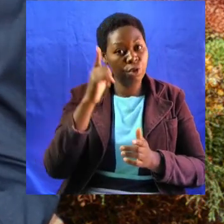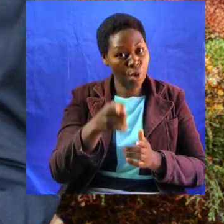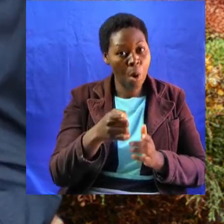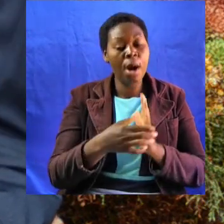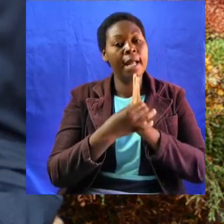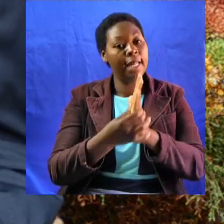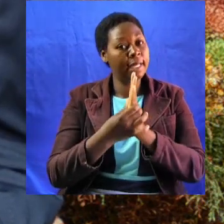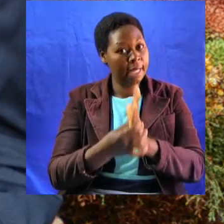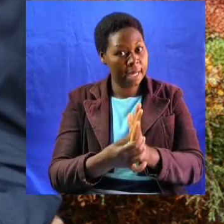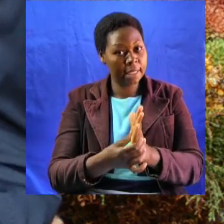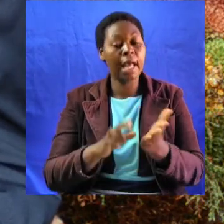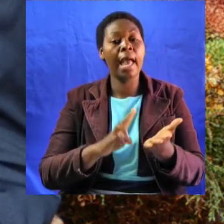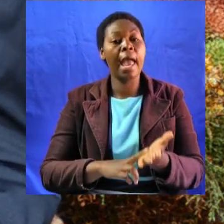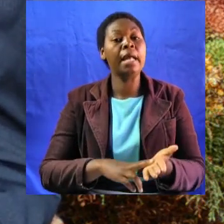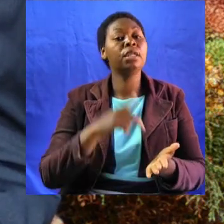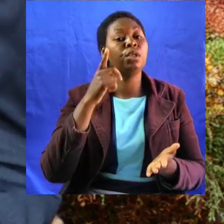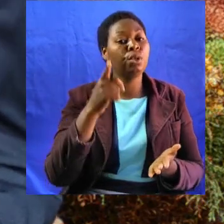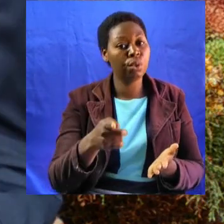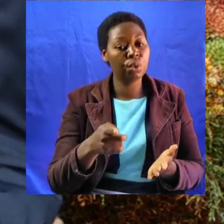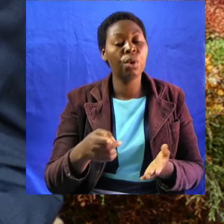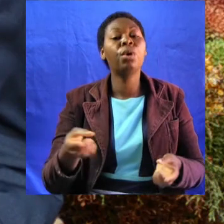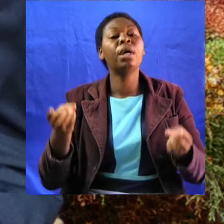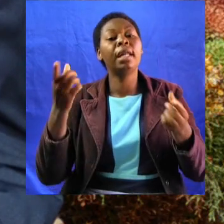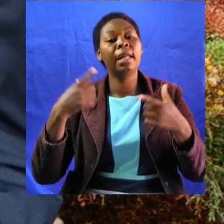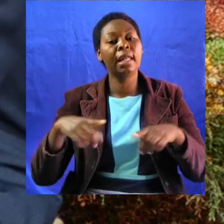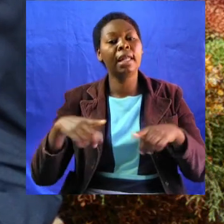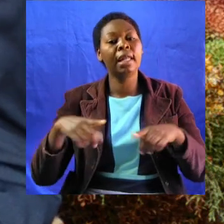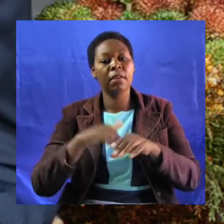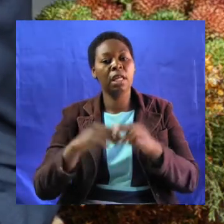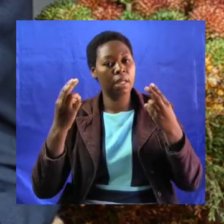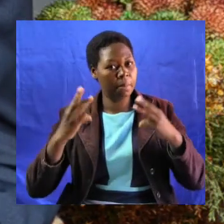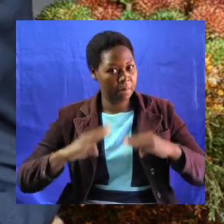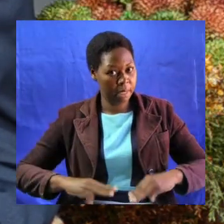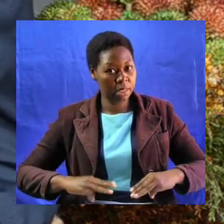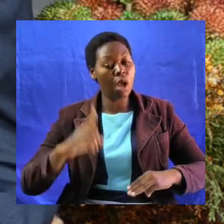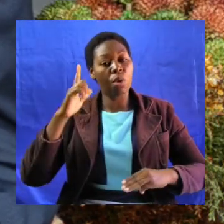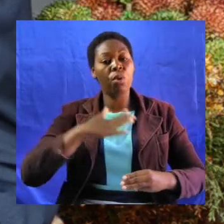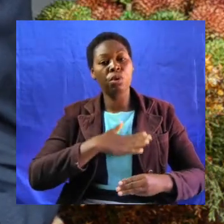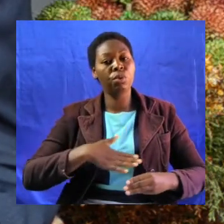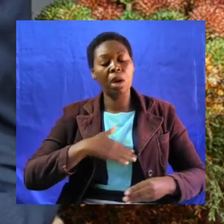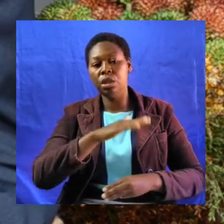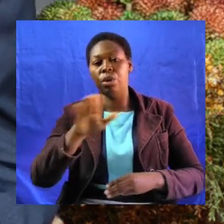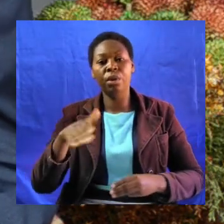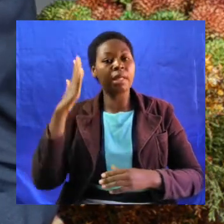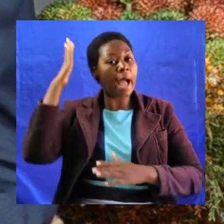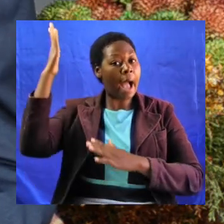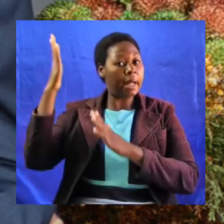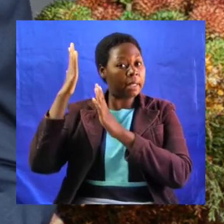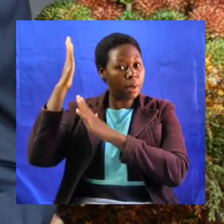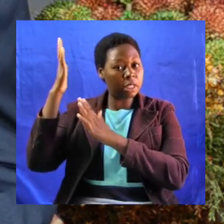nerugare muchinamata Mwari. Mwari anoda kuti vanhu vose vakuru nevadiki vaponeswe. Exactly. Saka ichokwadi,